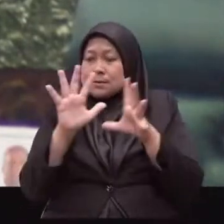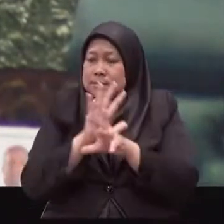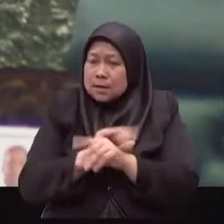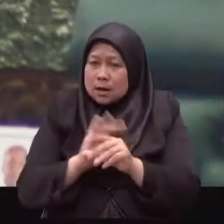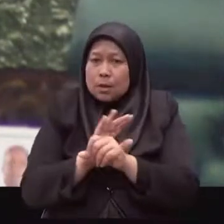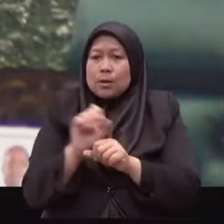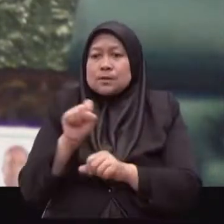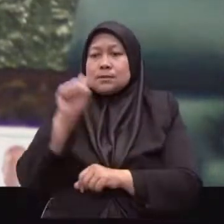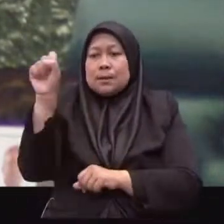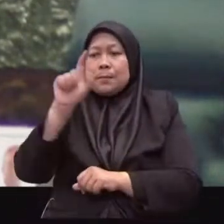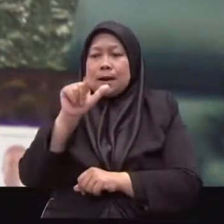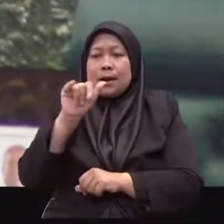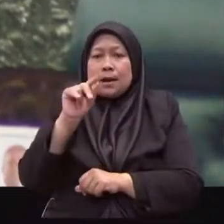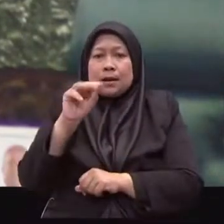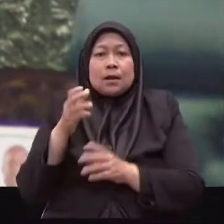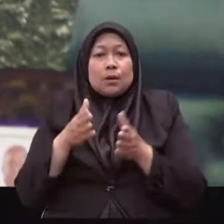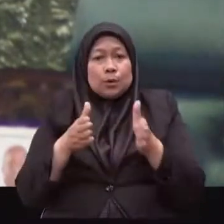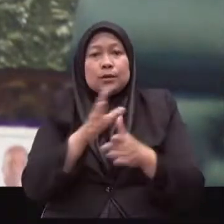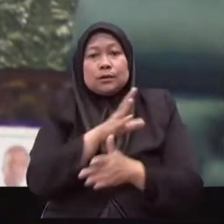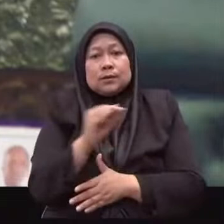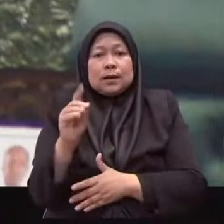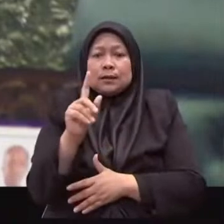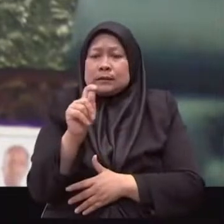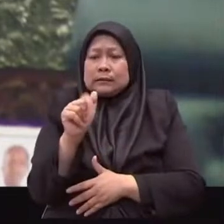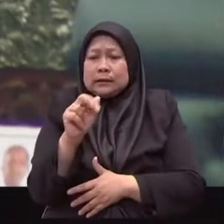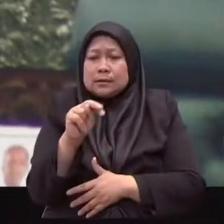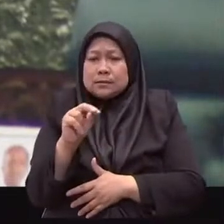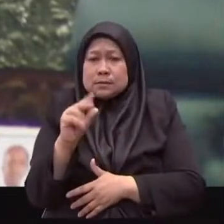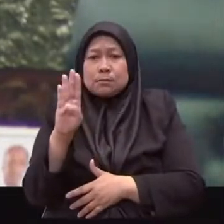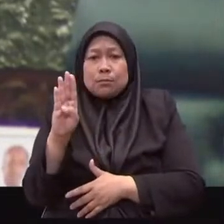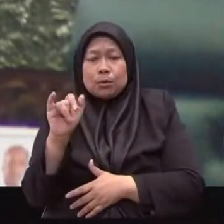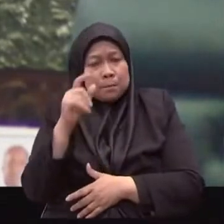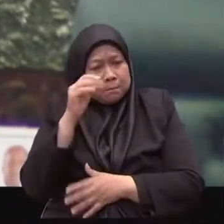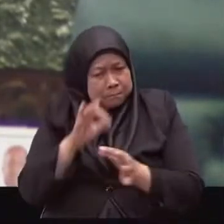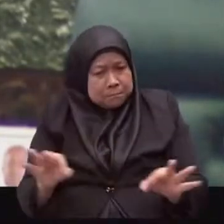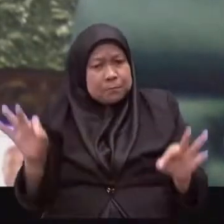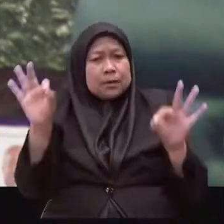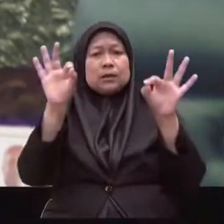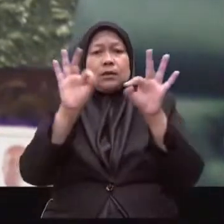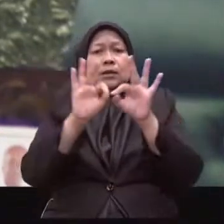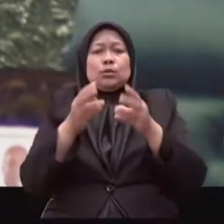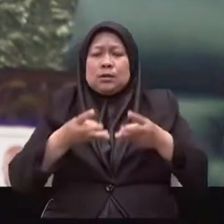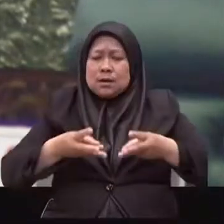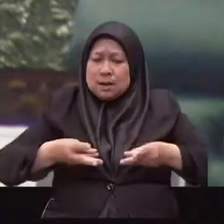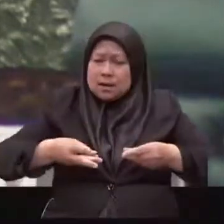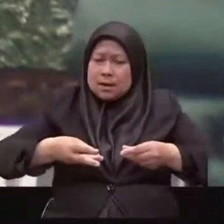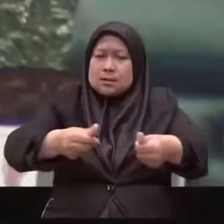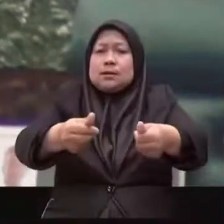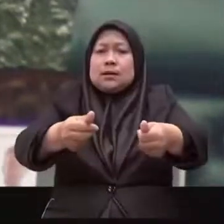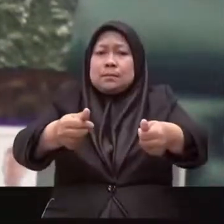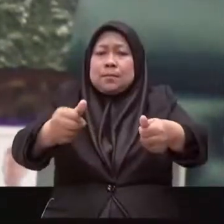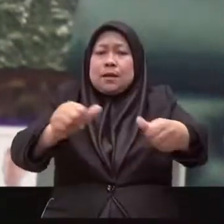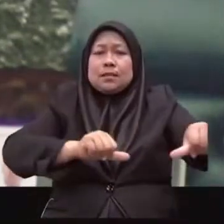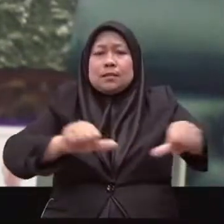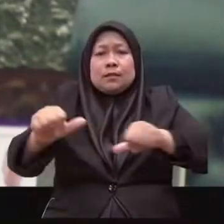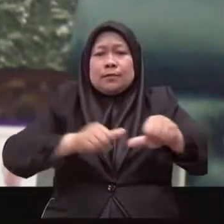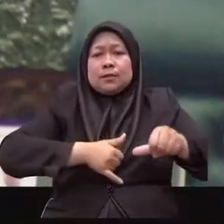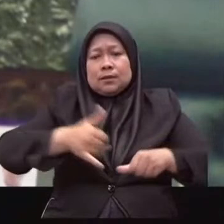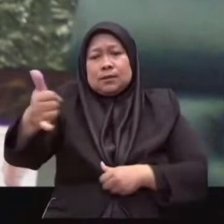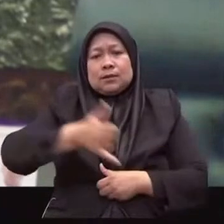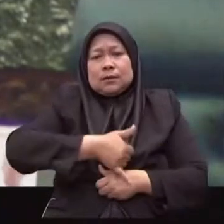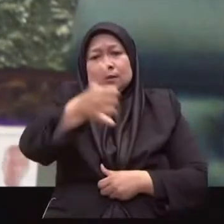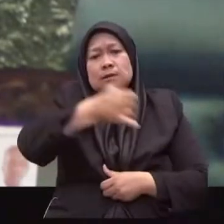dalam sektor elektrikal dan elektronik dan equipment MMI